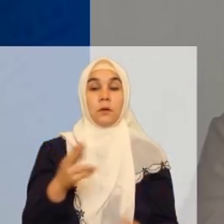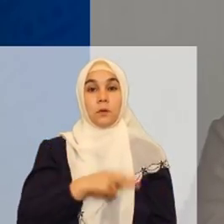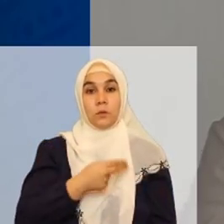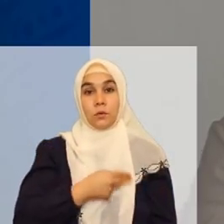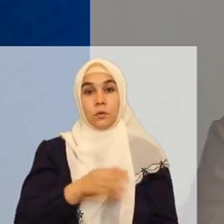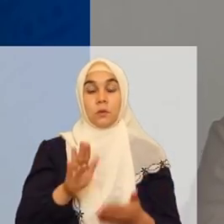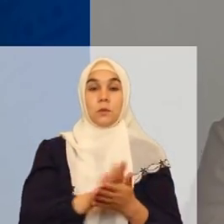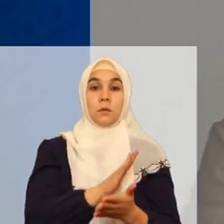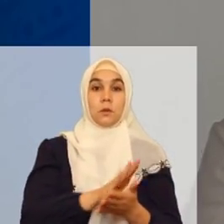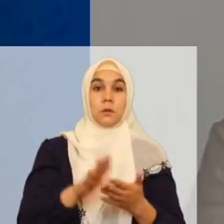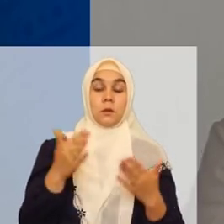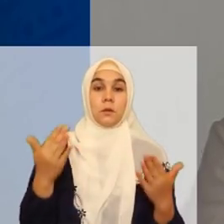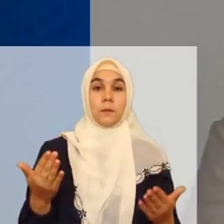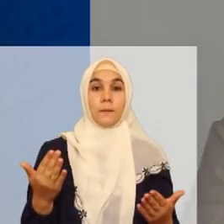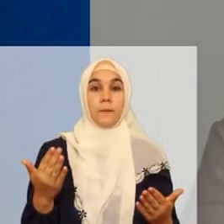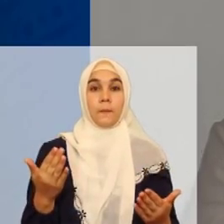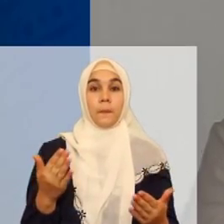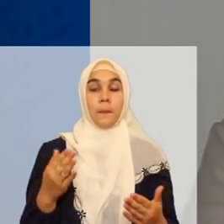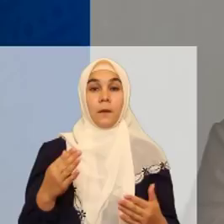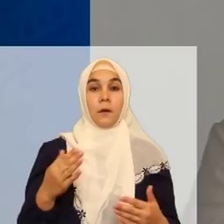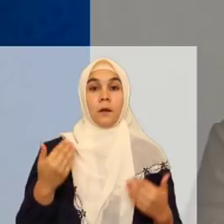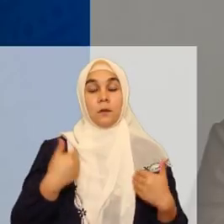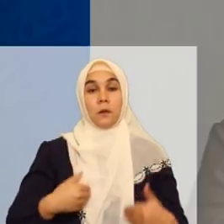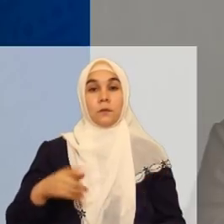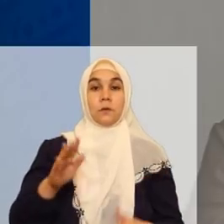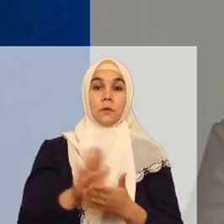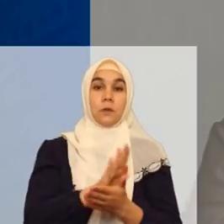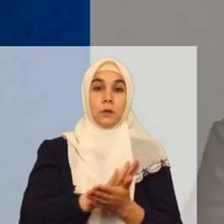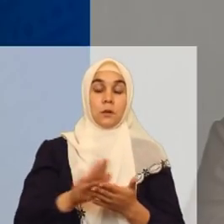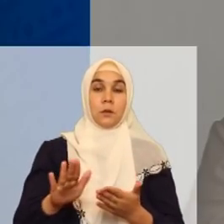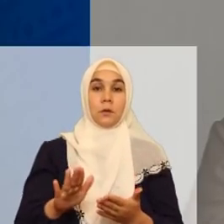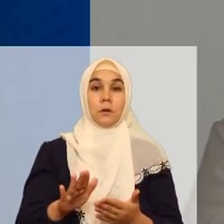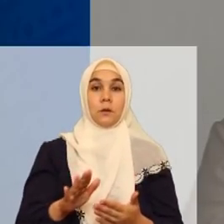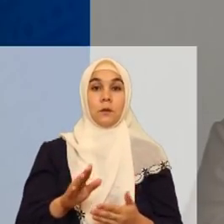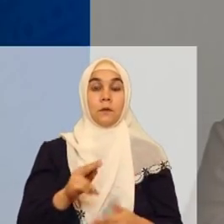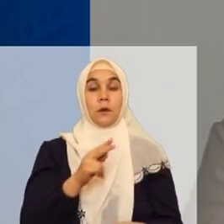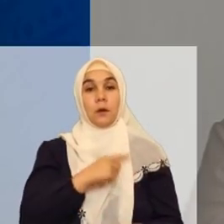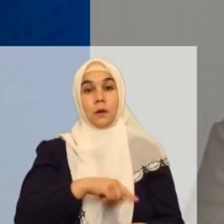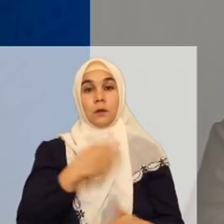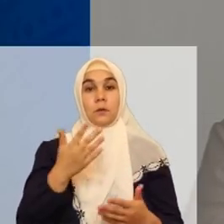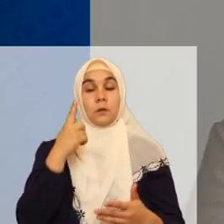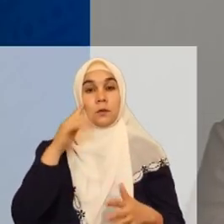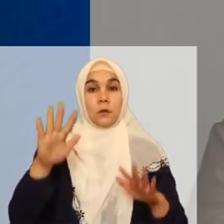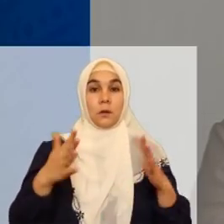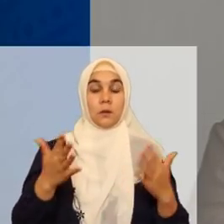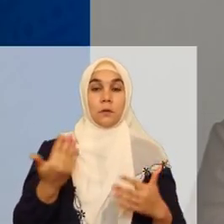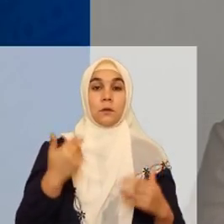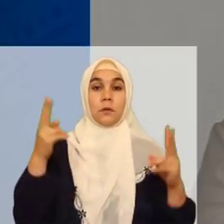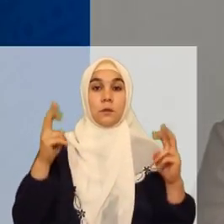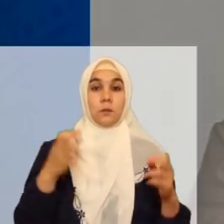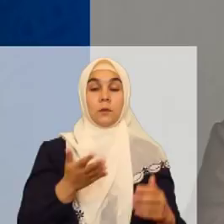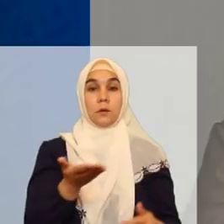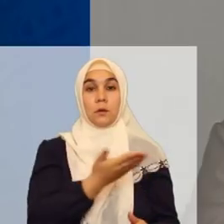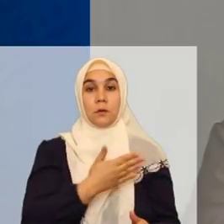qalb pokligi, nafs tozaligi va axloq sayqali mavzusida